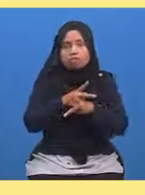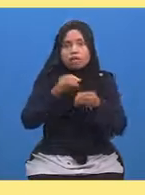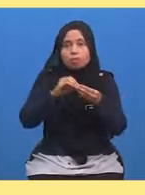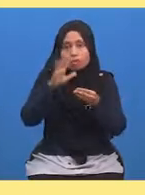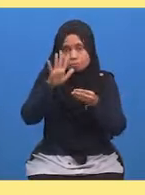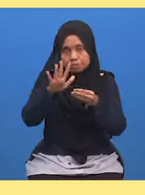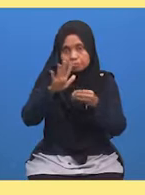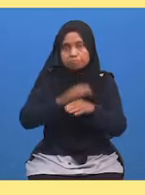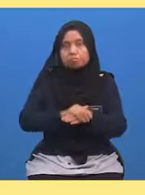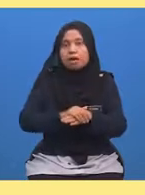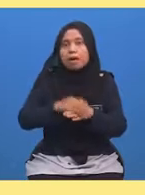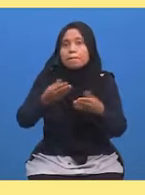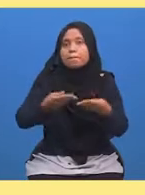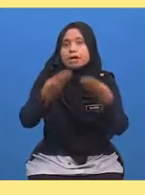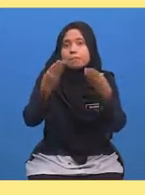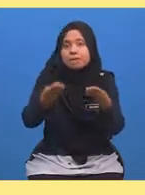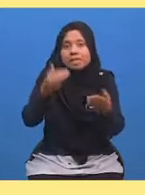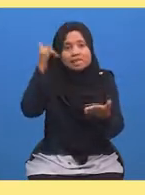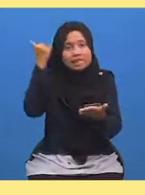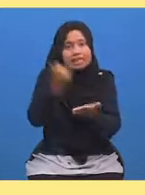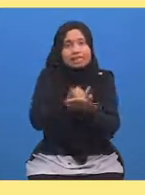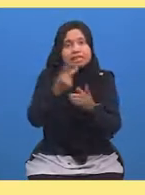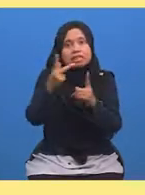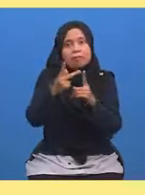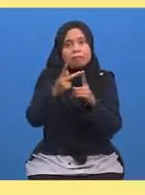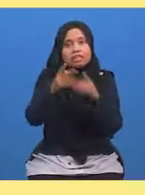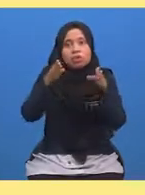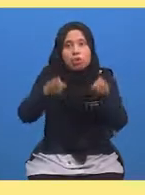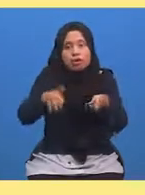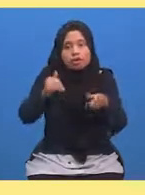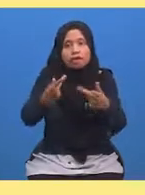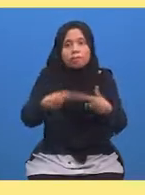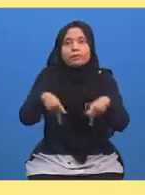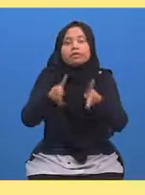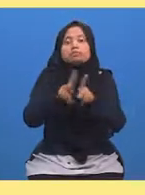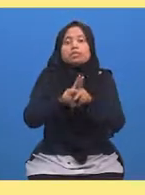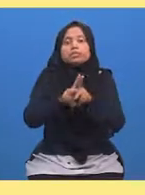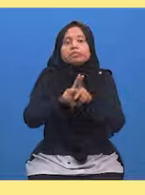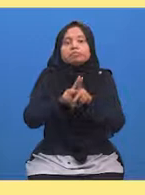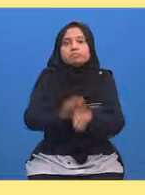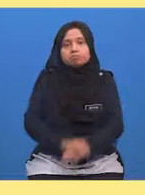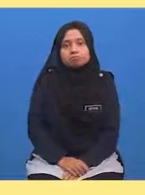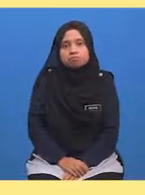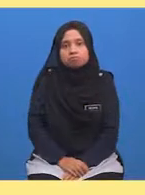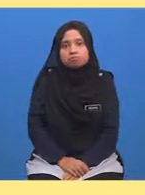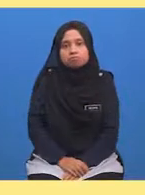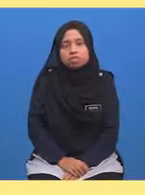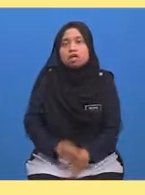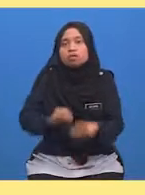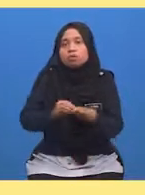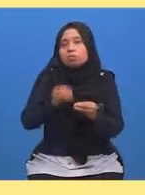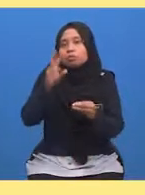kelima, memberikan keyakinan kepada pihak-pihak berkepentingan. Yang